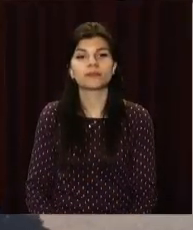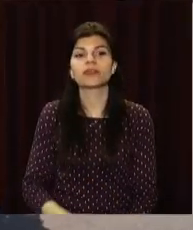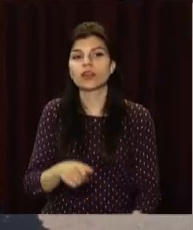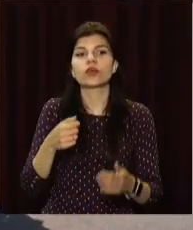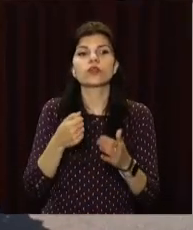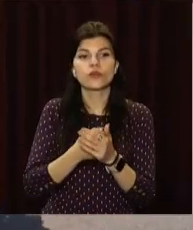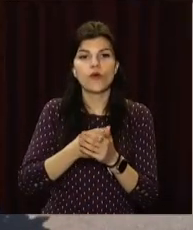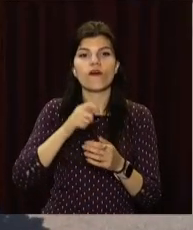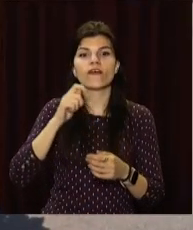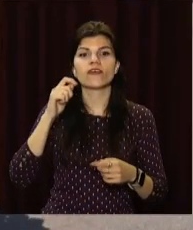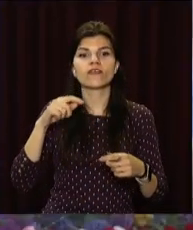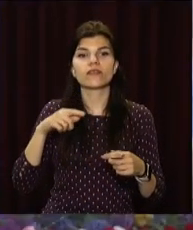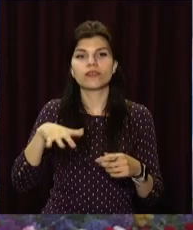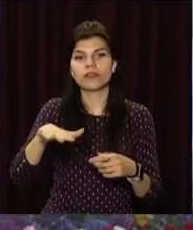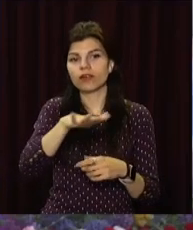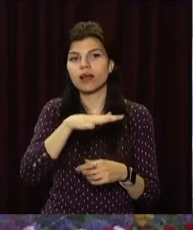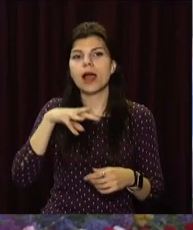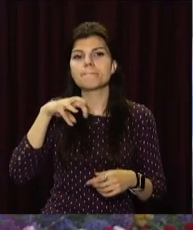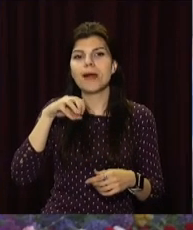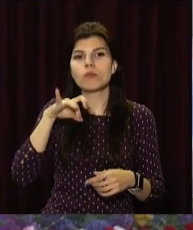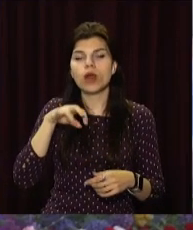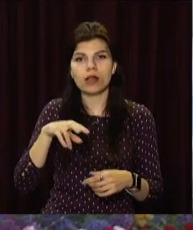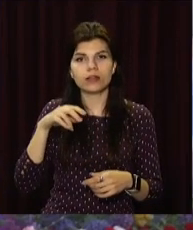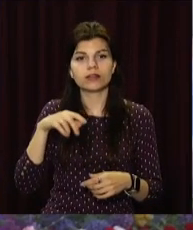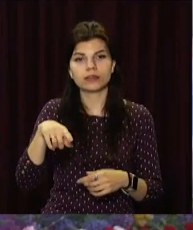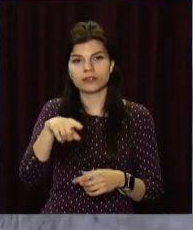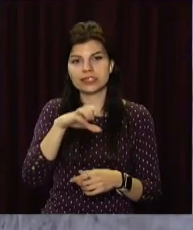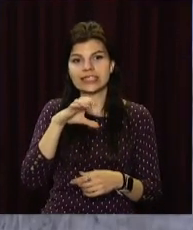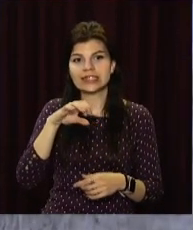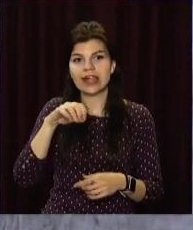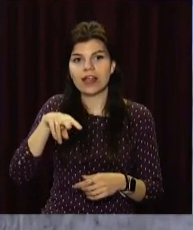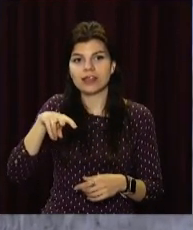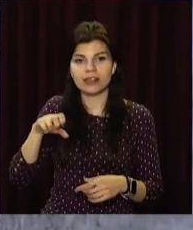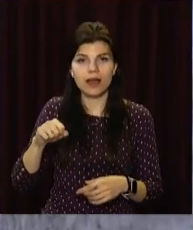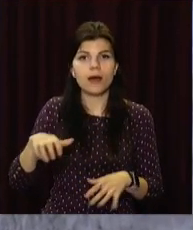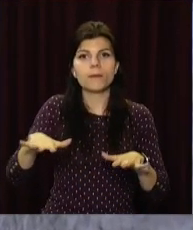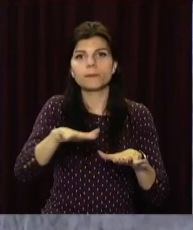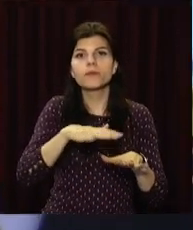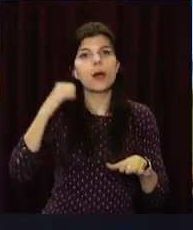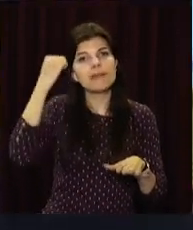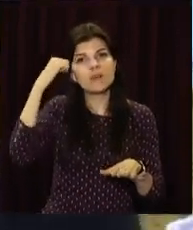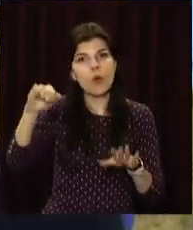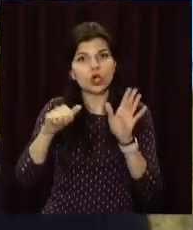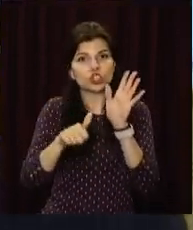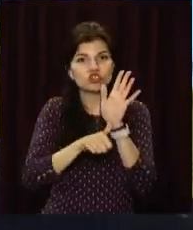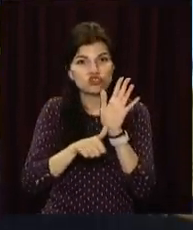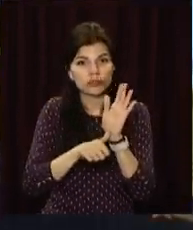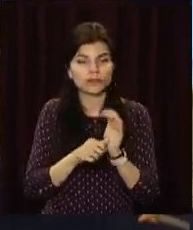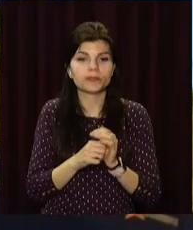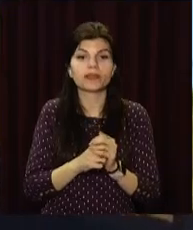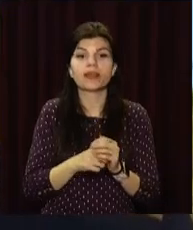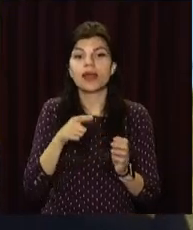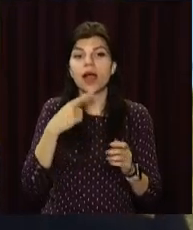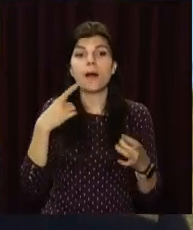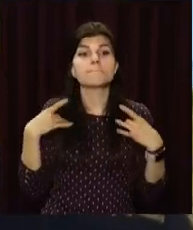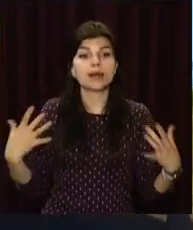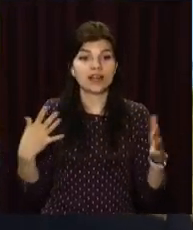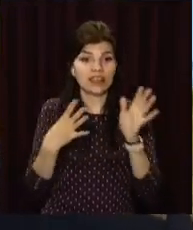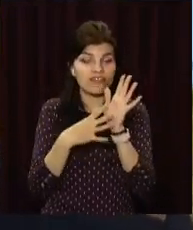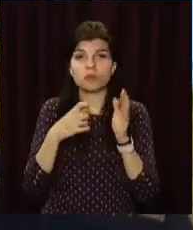Фінішував автопробіг поблизу меморіальної стели на бульварі Слави на житловому масиві «Перемога 6». Праздник 9 мая – це